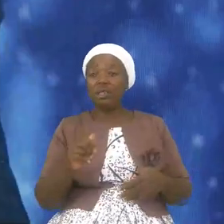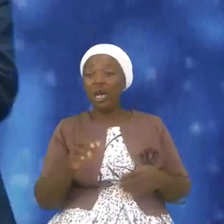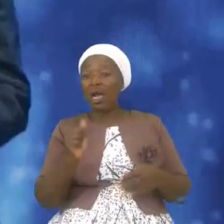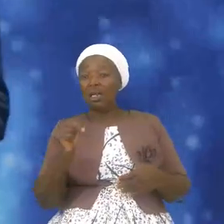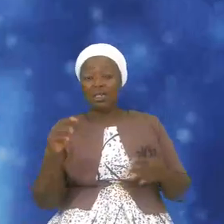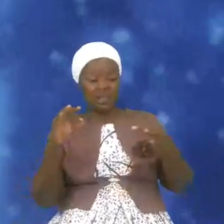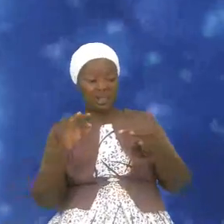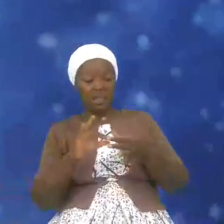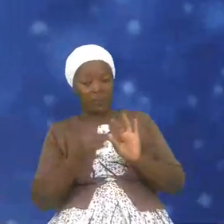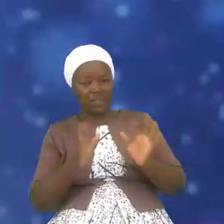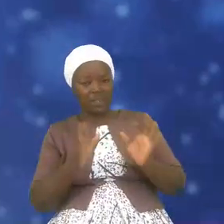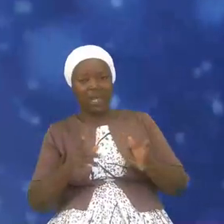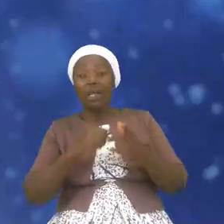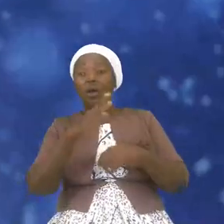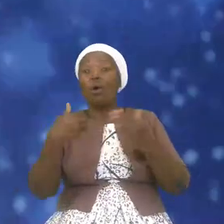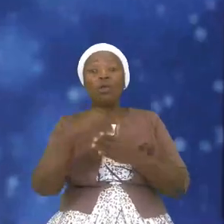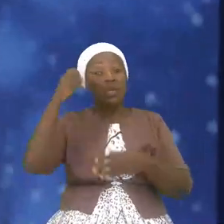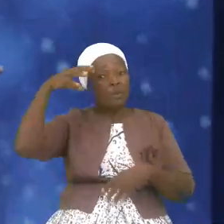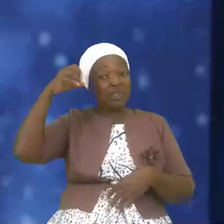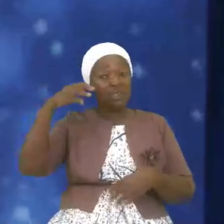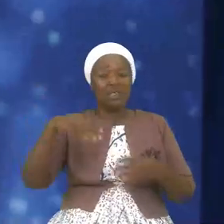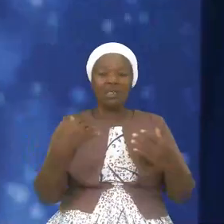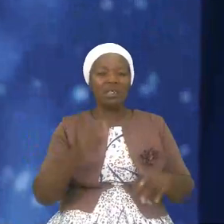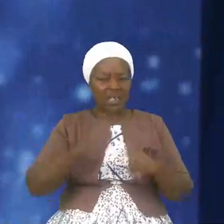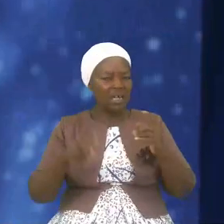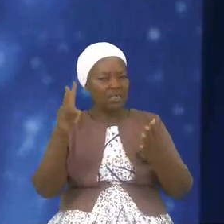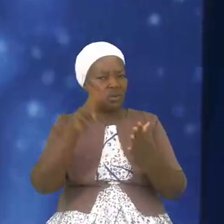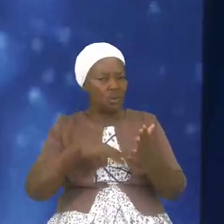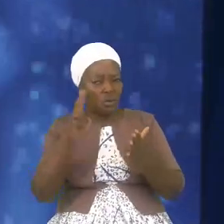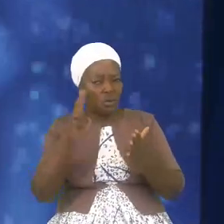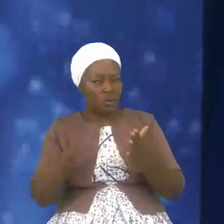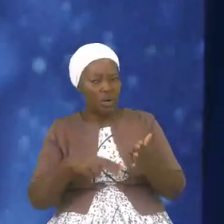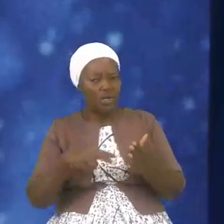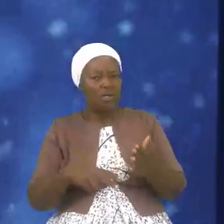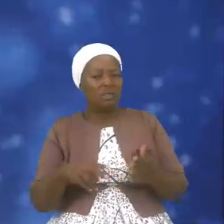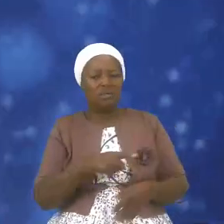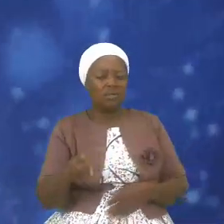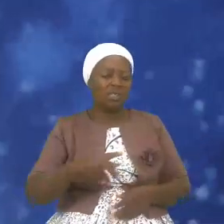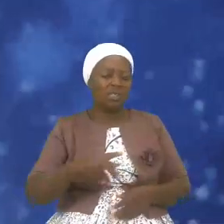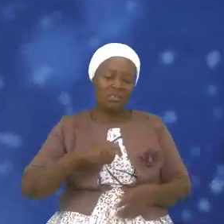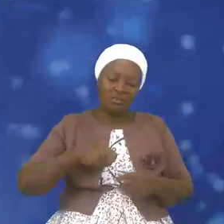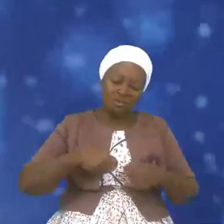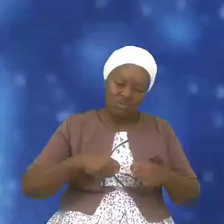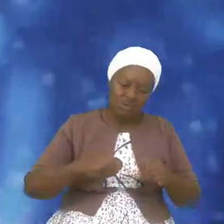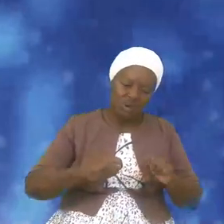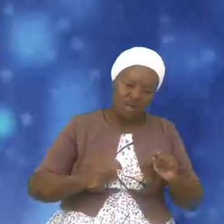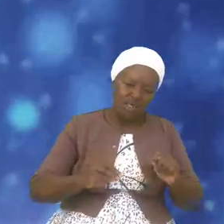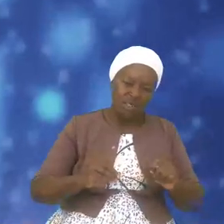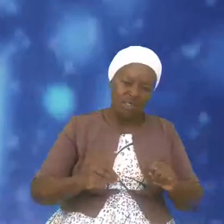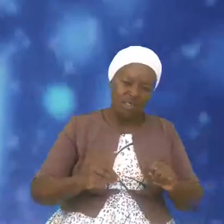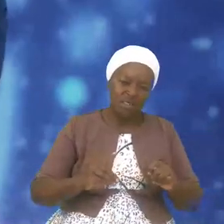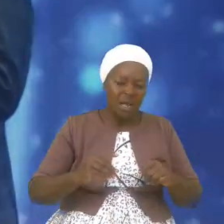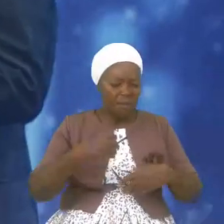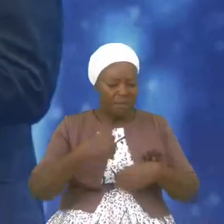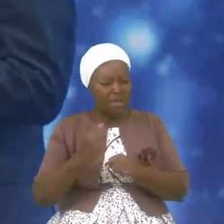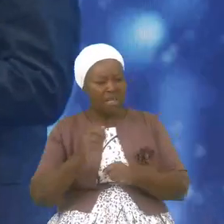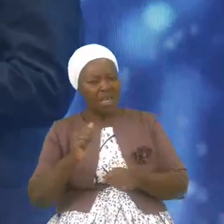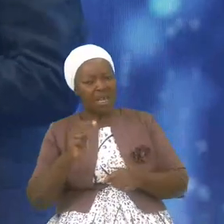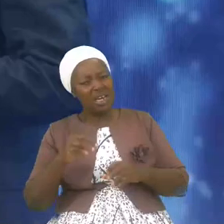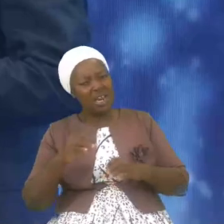interprète. Et tous les magiciens n'ont pas pu lire. Ils ont essayé. Ils ont fait un